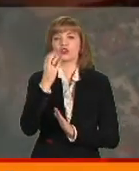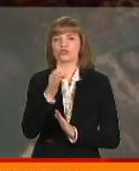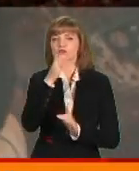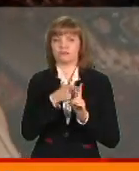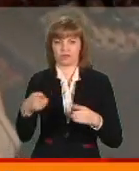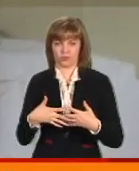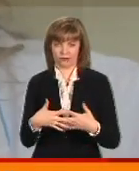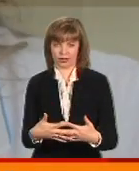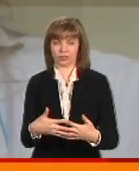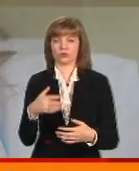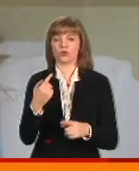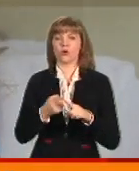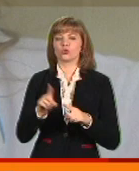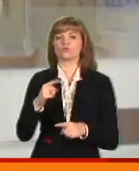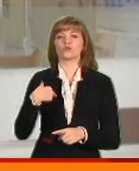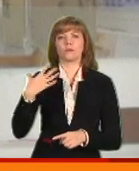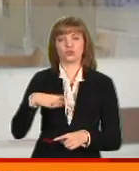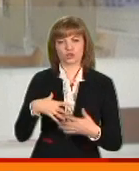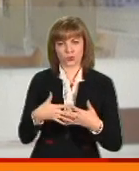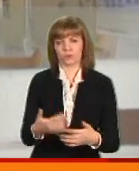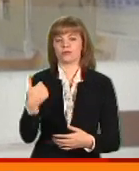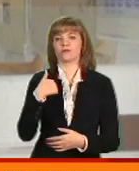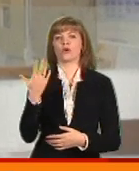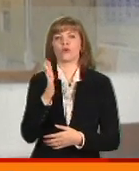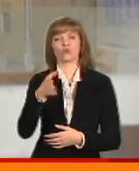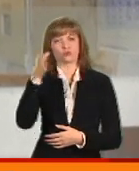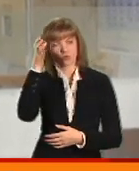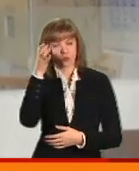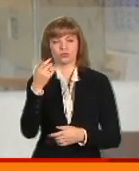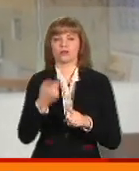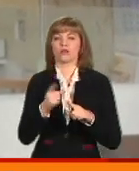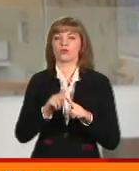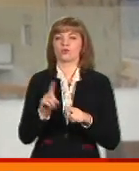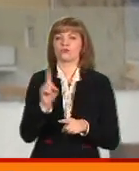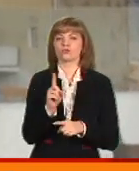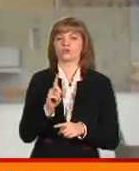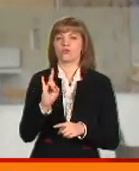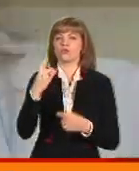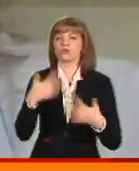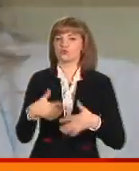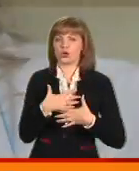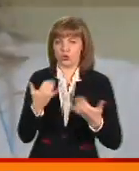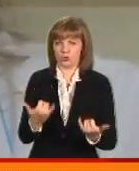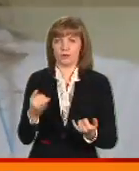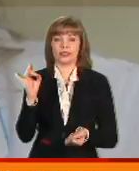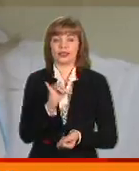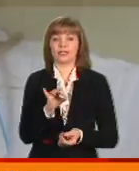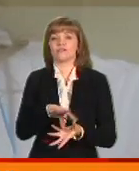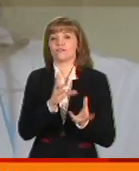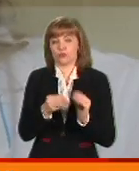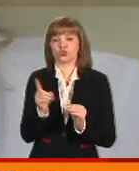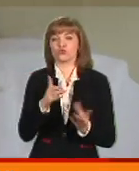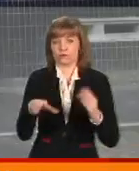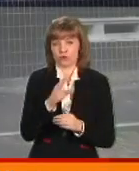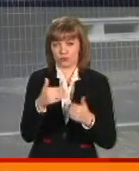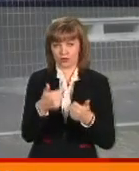період вагітності. О тому, що ми чекаємо його, о тому, який буде умний, о тому, як його люблять вже. І взагалі, що все